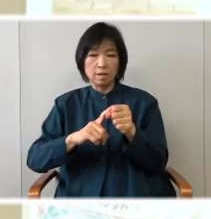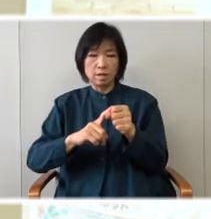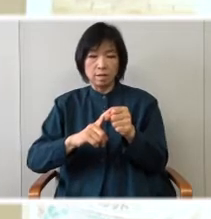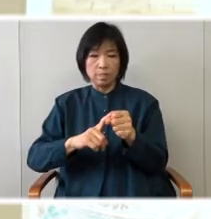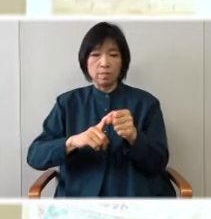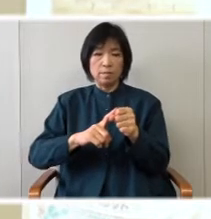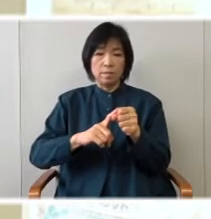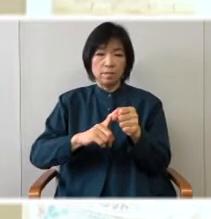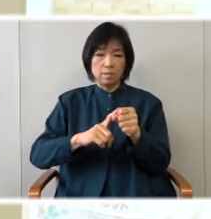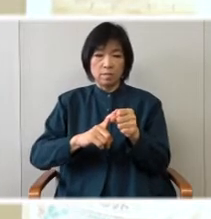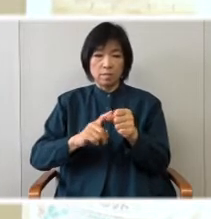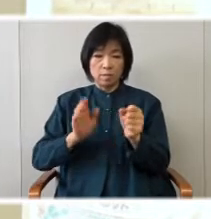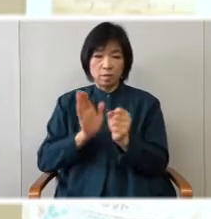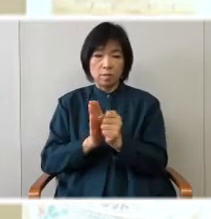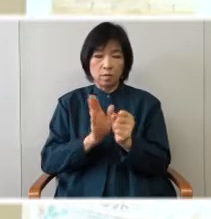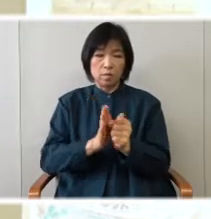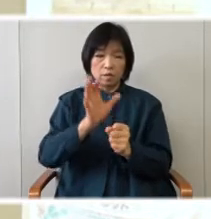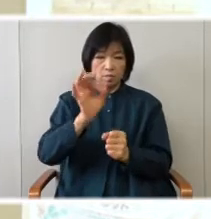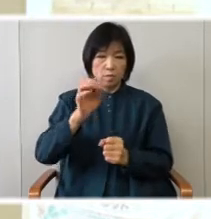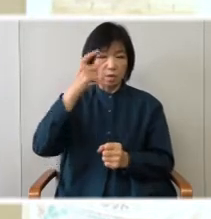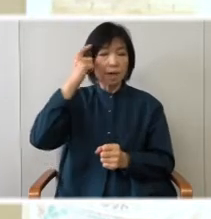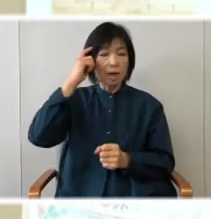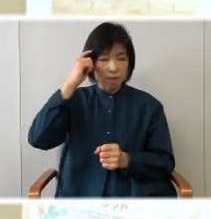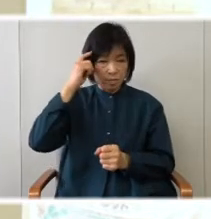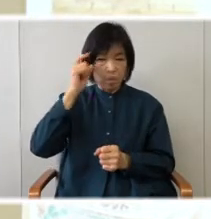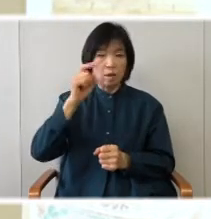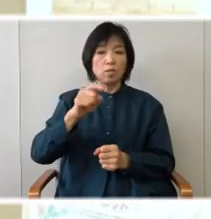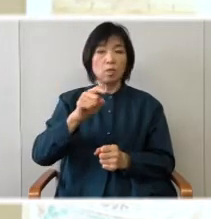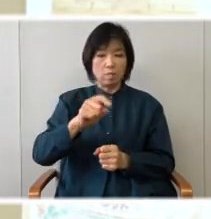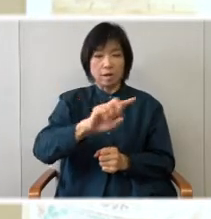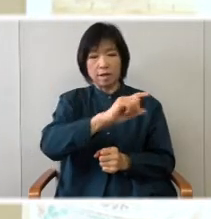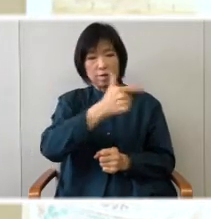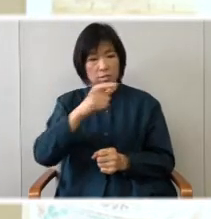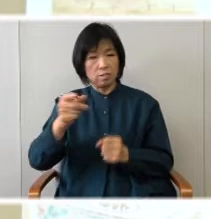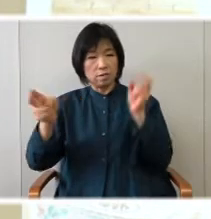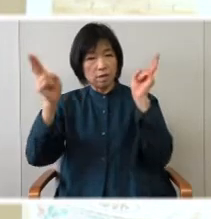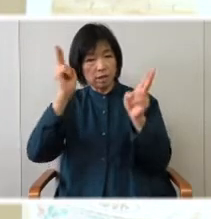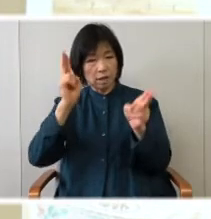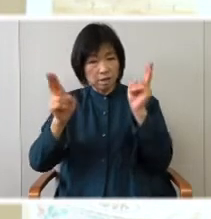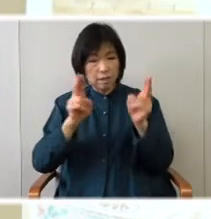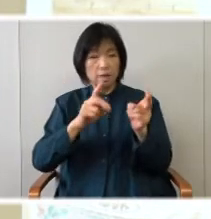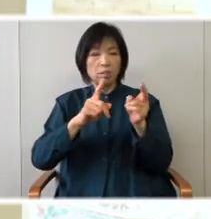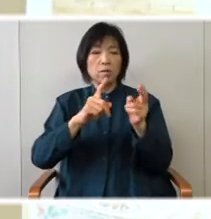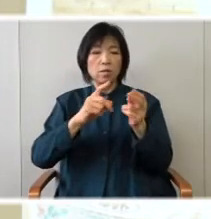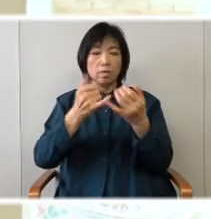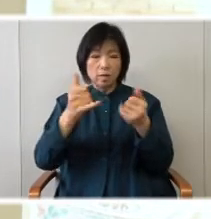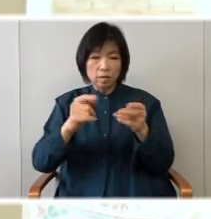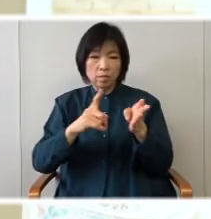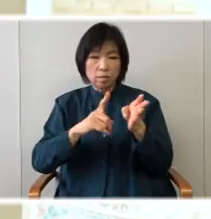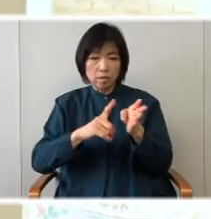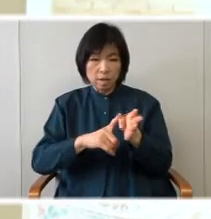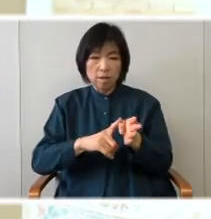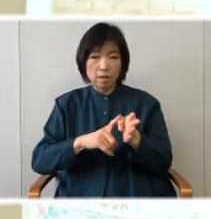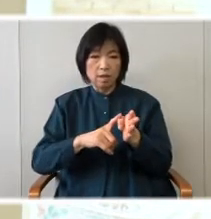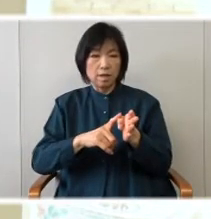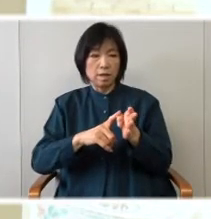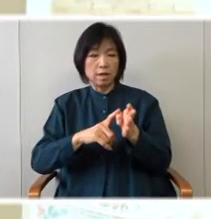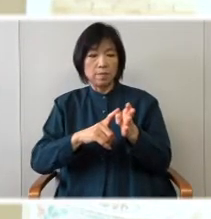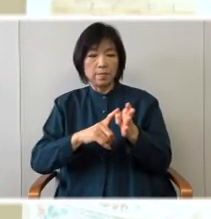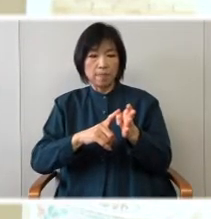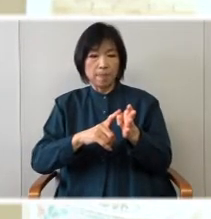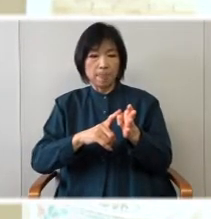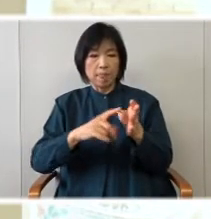という考えであります。でこのこともあのいろんな業者とかですね、巷でも かなり広がっておりま